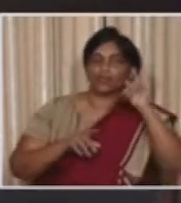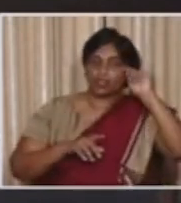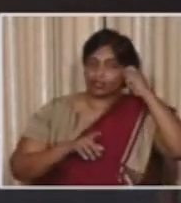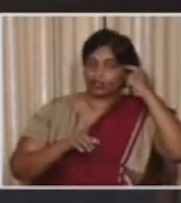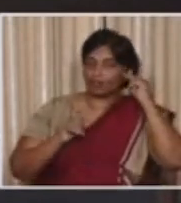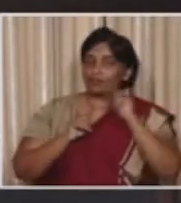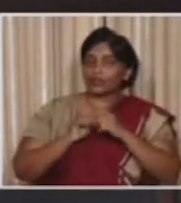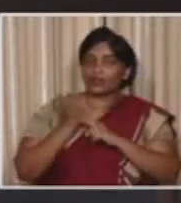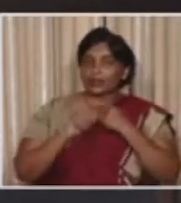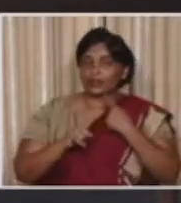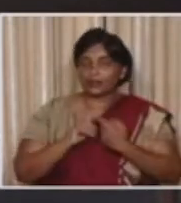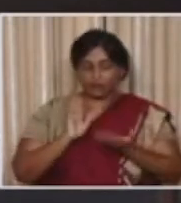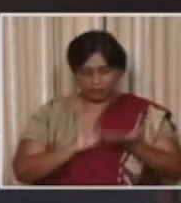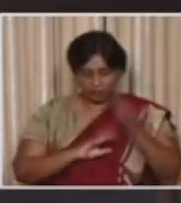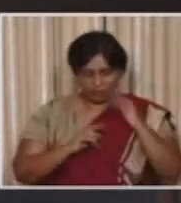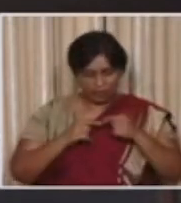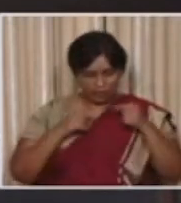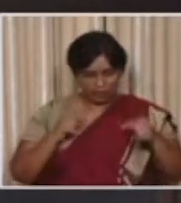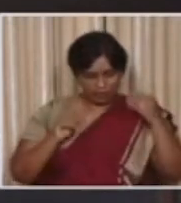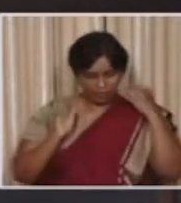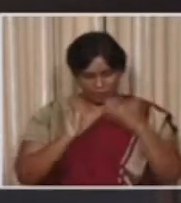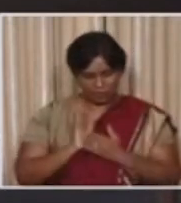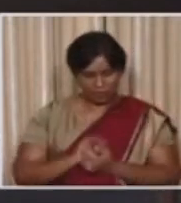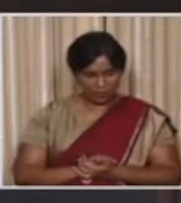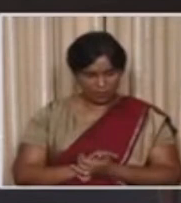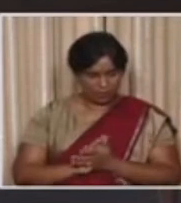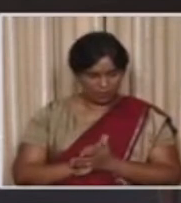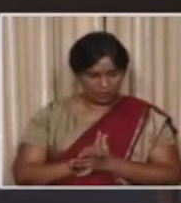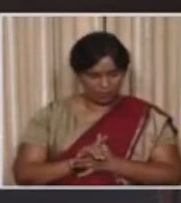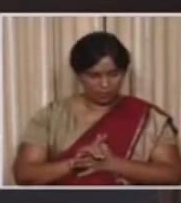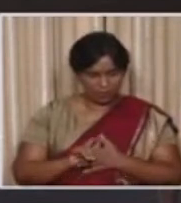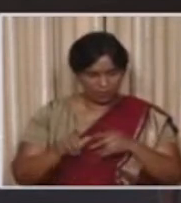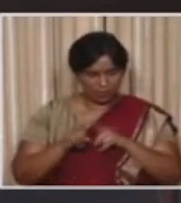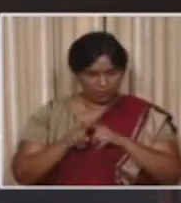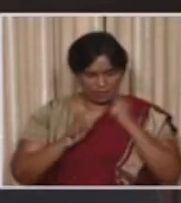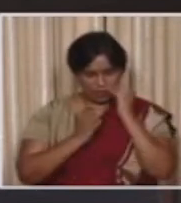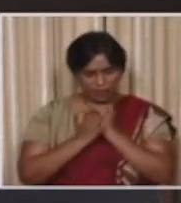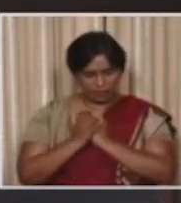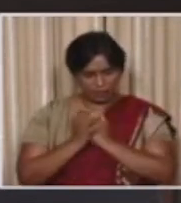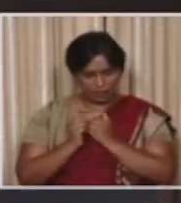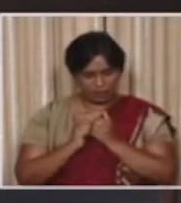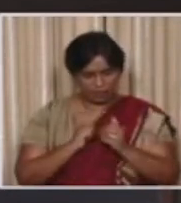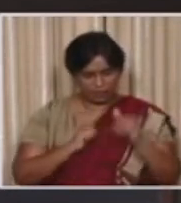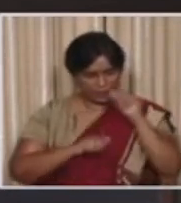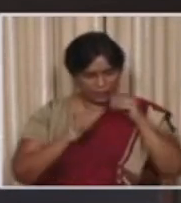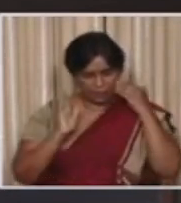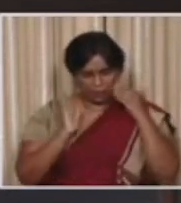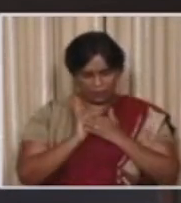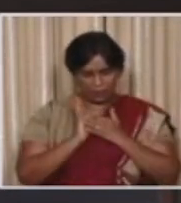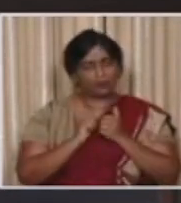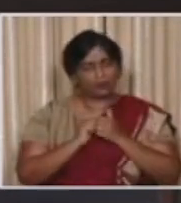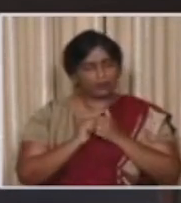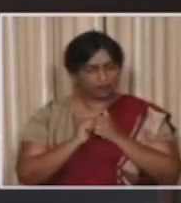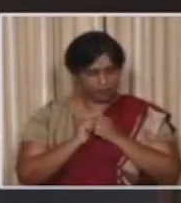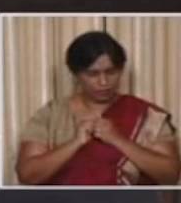දිගටම කියනවා උන් සහයෝගය දෙනවයි මේ මේවා මේ අංශ. මොකද පෞගිය කාලේ ඖෂධ ගැනම විතරයි කතා කරේ. නමුත් මේ අංශ තව තියෙන